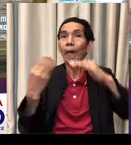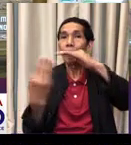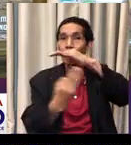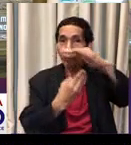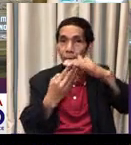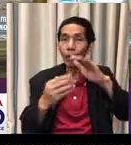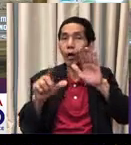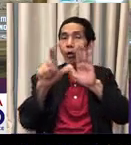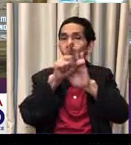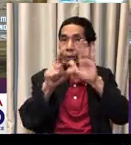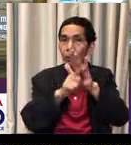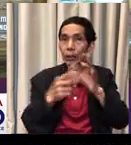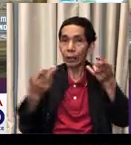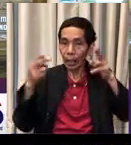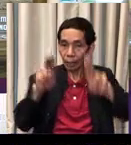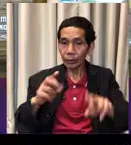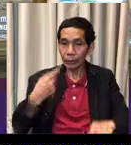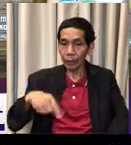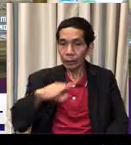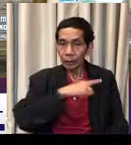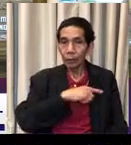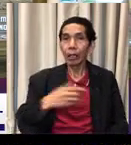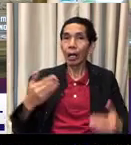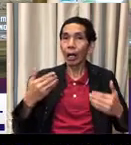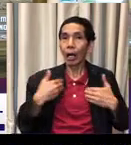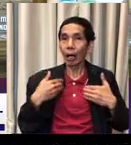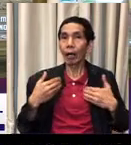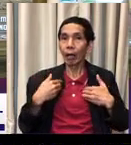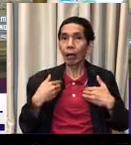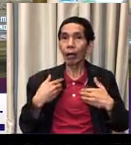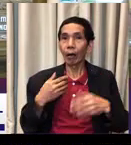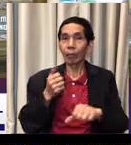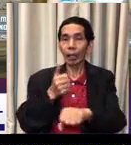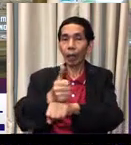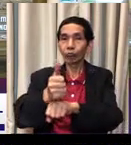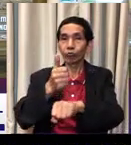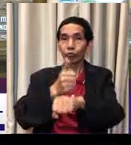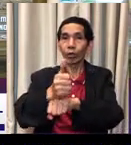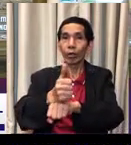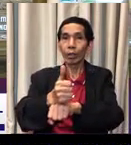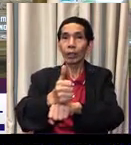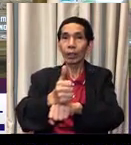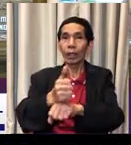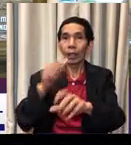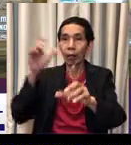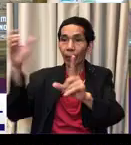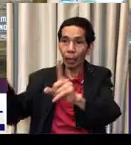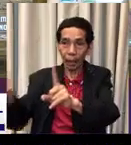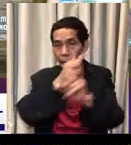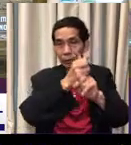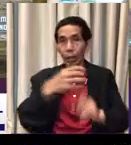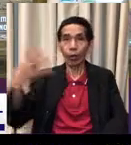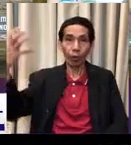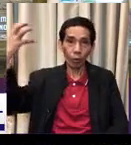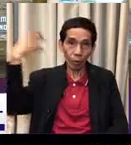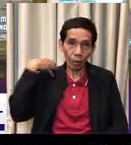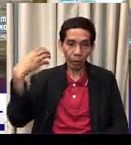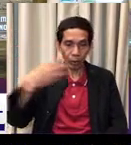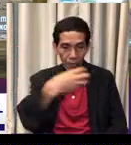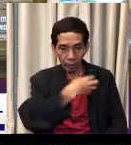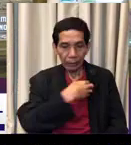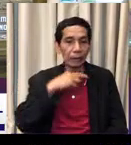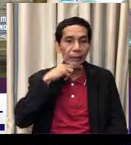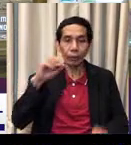na batas yan na nangyayari sa atin na nagkakaroon ng pag-aabuso sa apprehending officer o dala ng